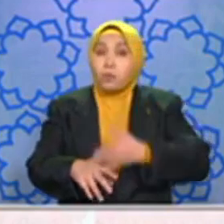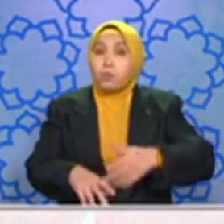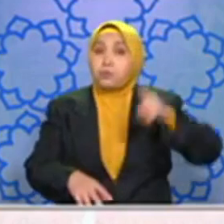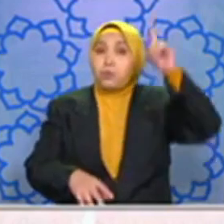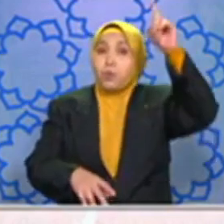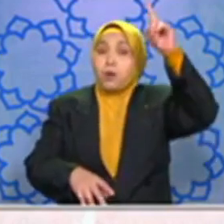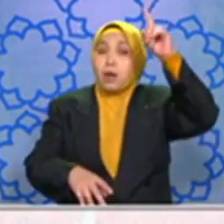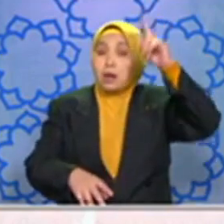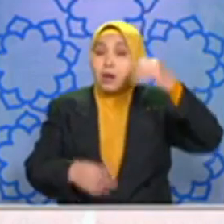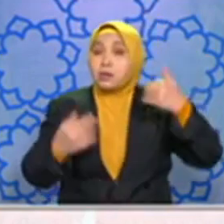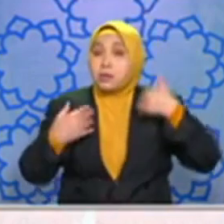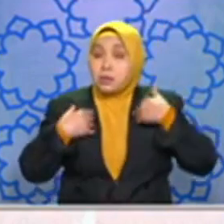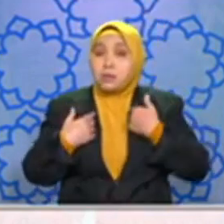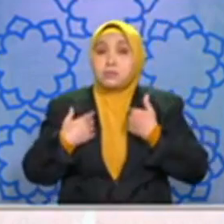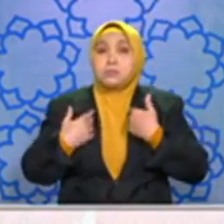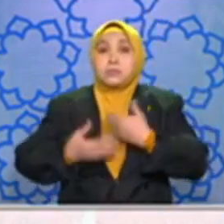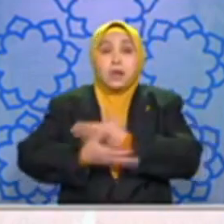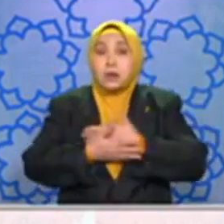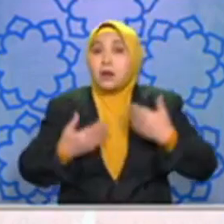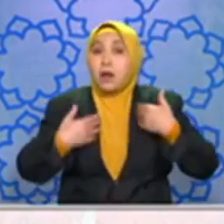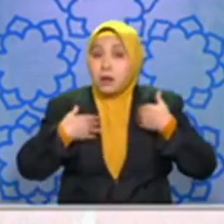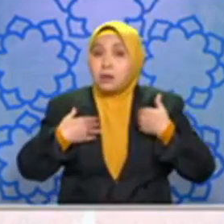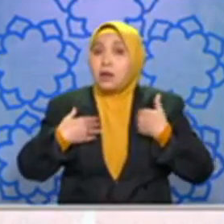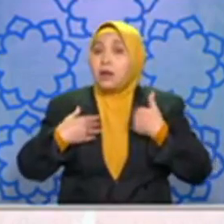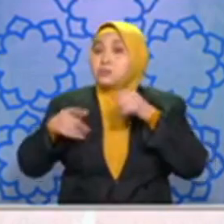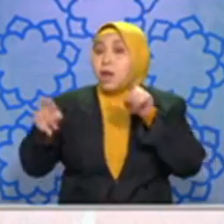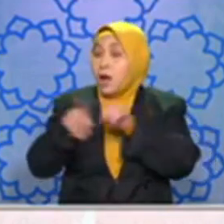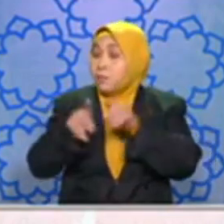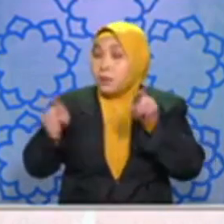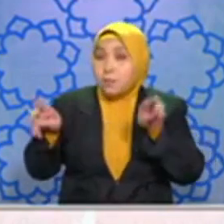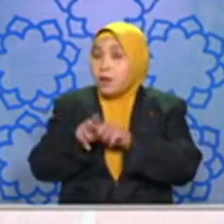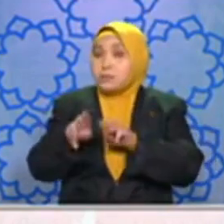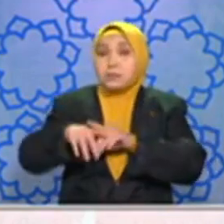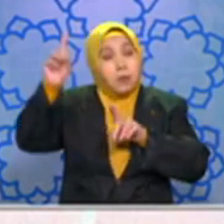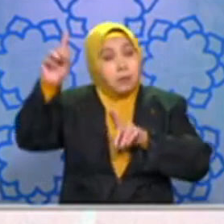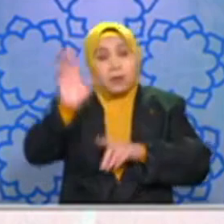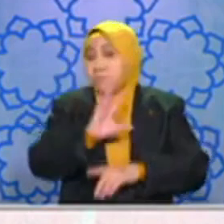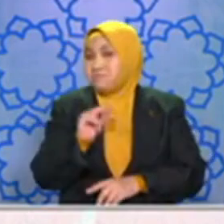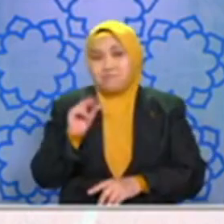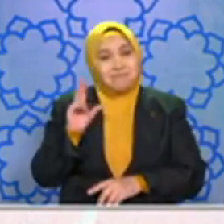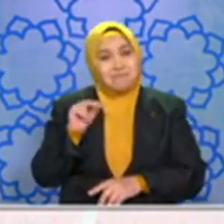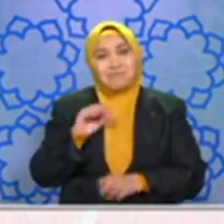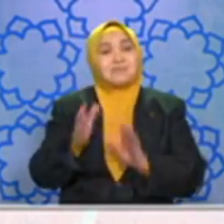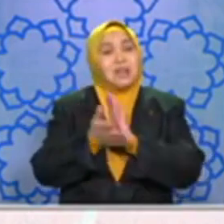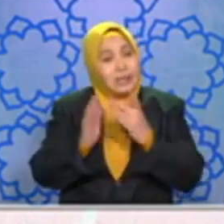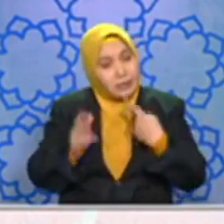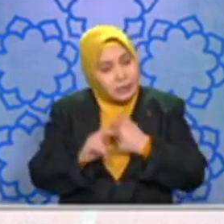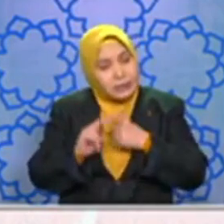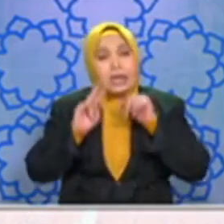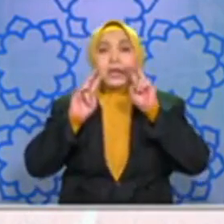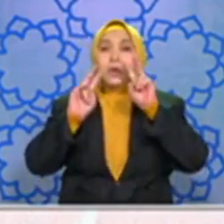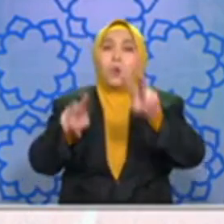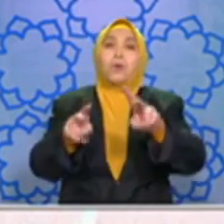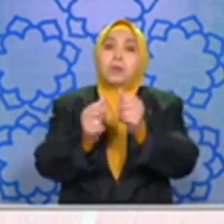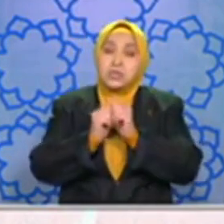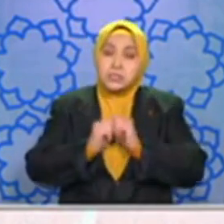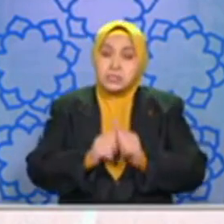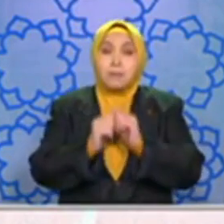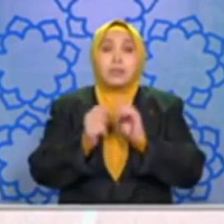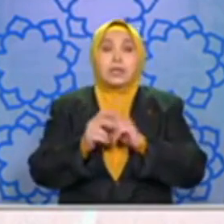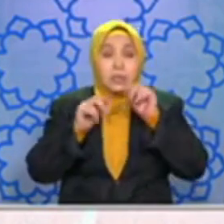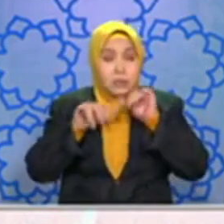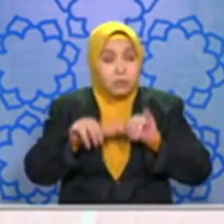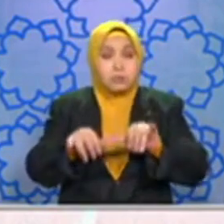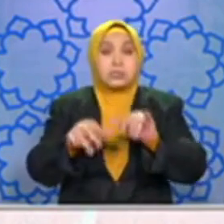dan menyatakan ada sekutu kepada Allah Subhanahu Wa Taala. Ini yang kita akan lihat bersama, dan diteruskan pada ayat